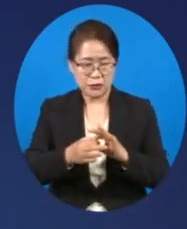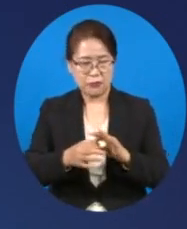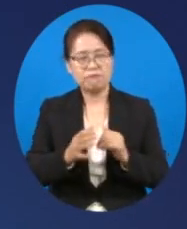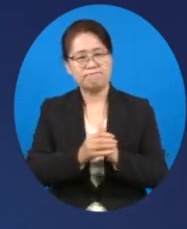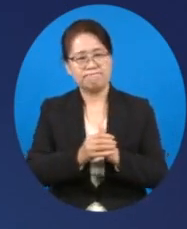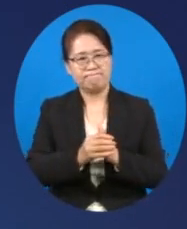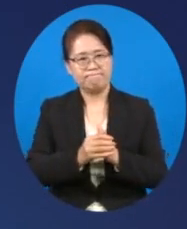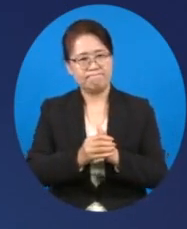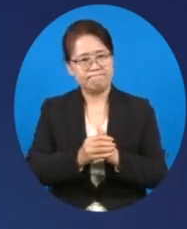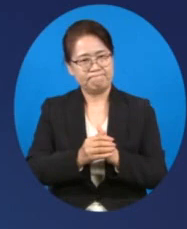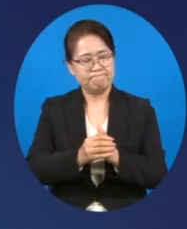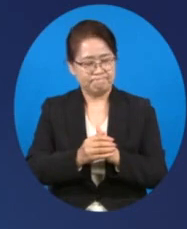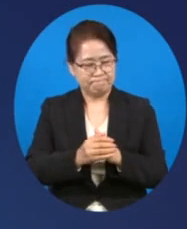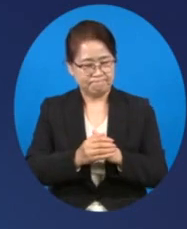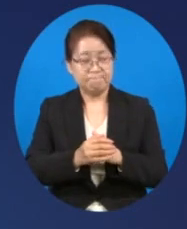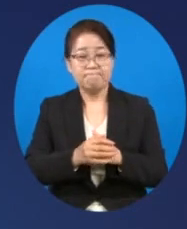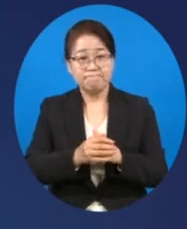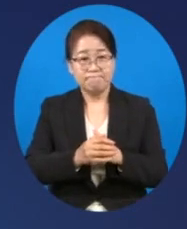수가 있습니다